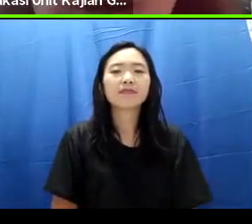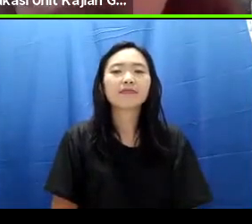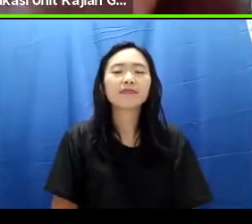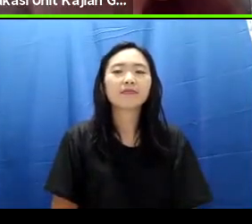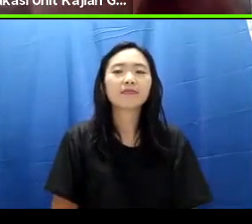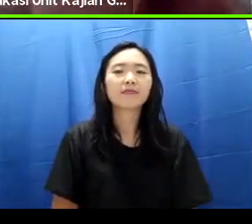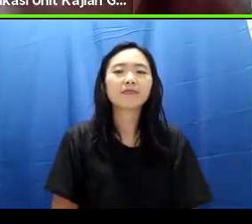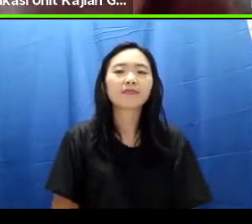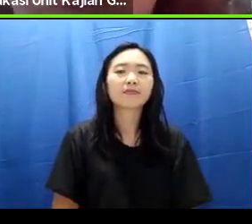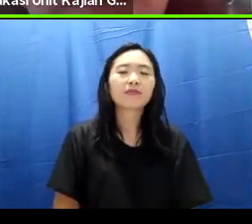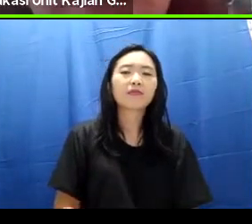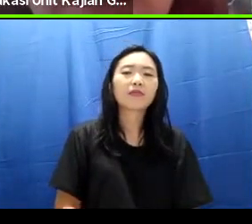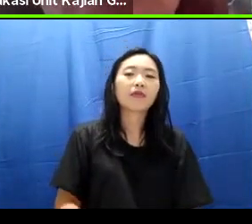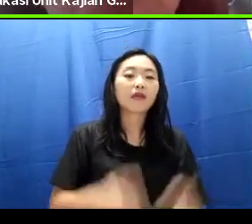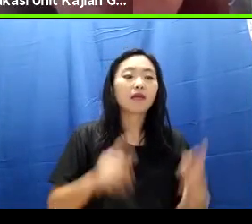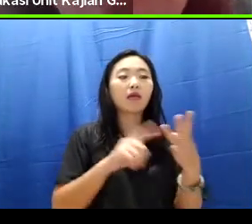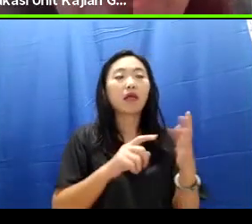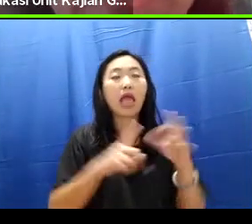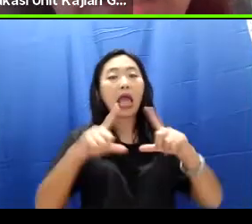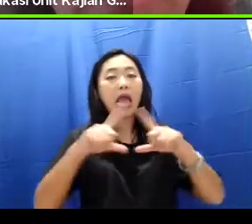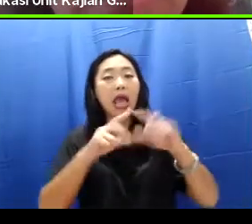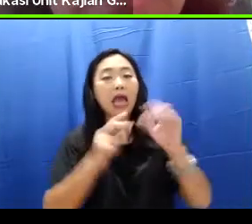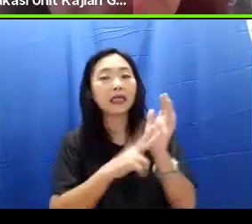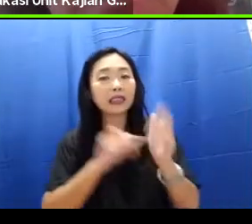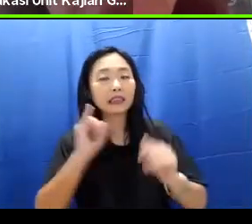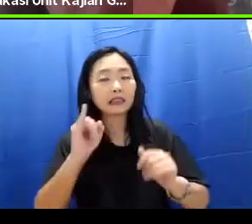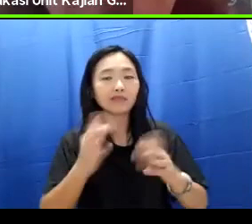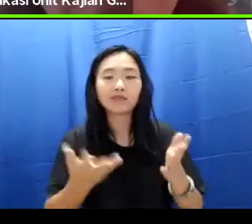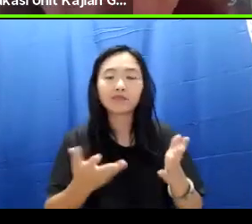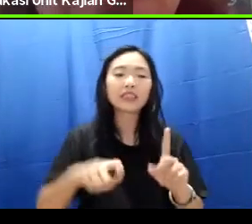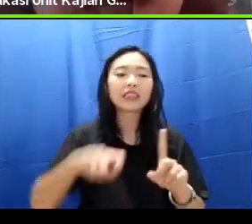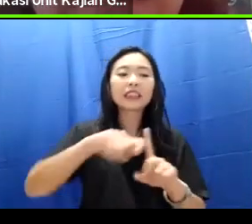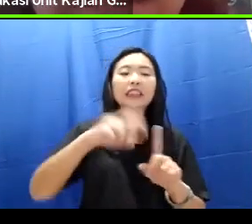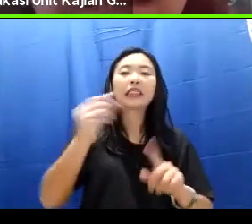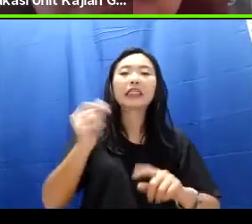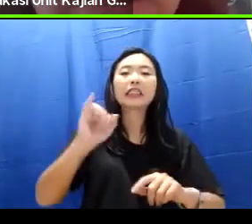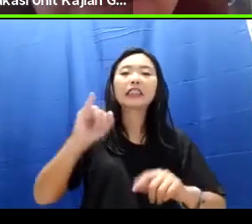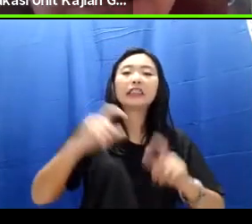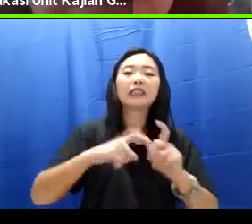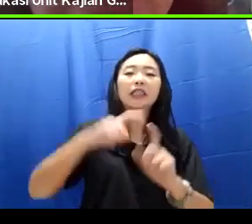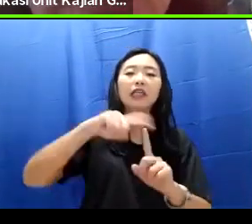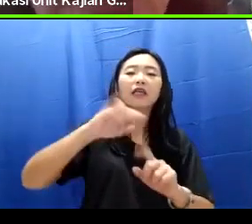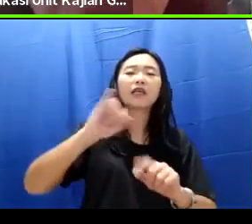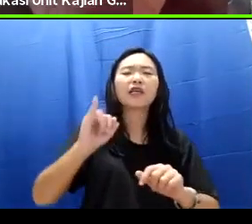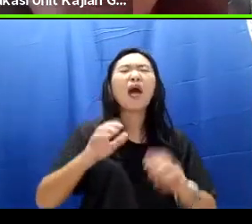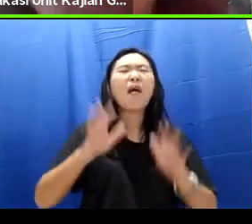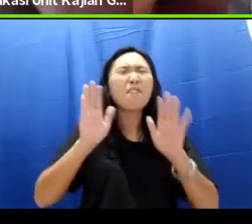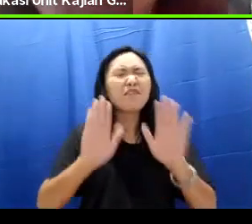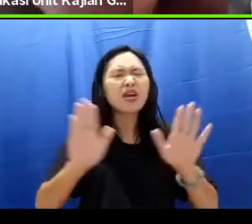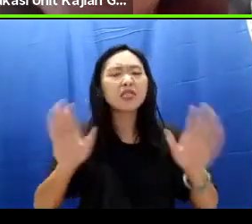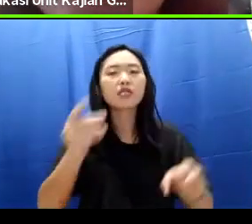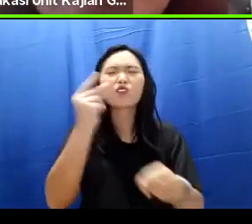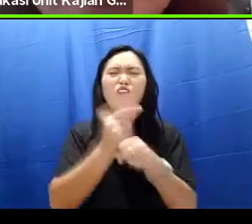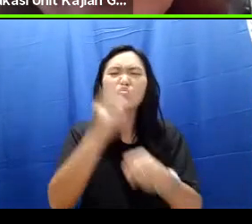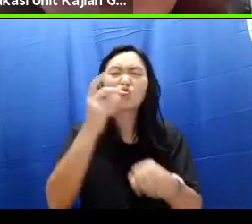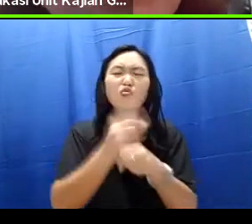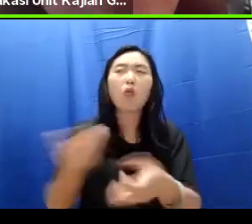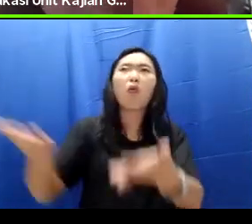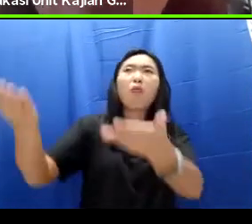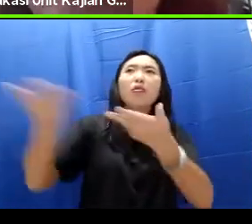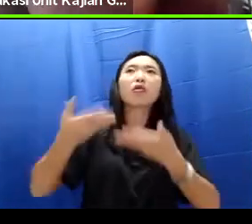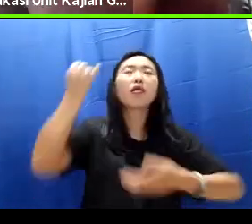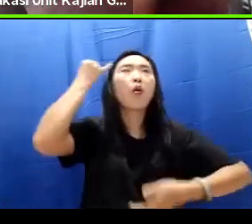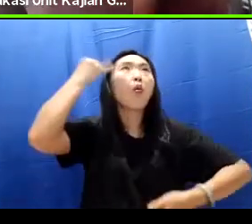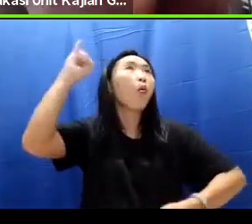kemudian Mbak Kristi gitu ya, banyaklah guru-guru yang sangat menginspirasi sebenarnya ketika itu gitu. Oh, ternyata